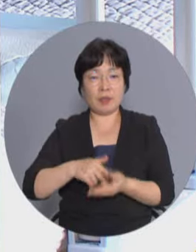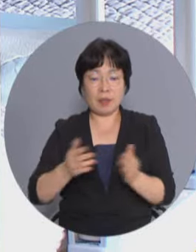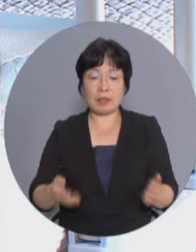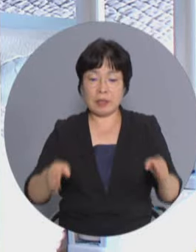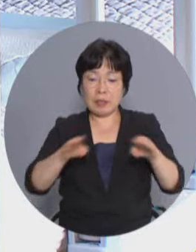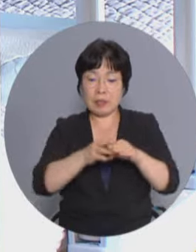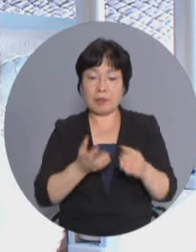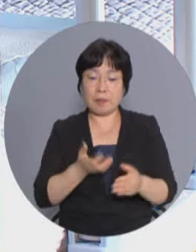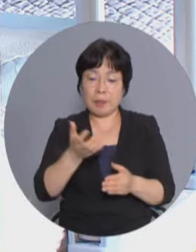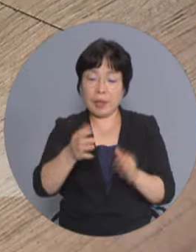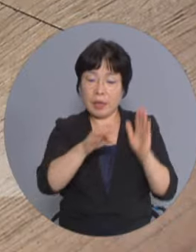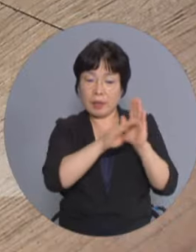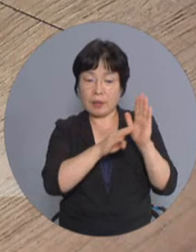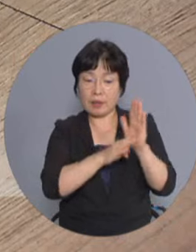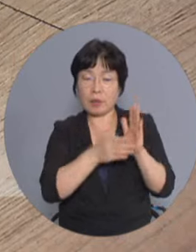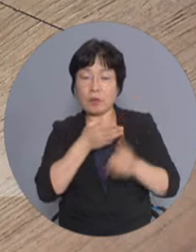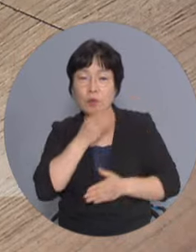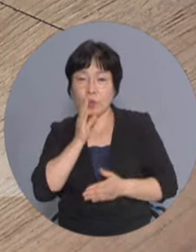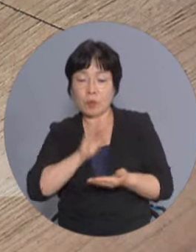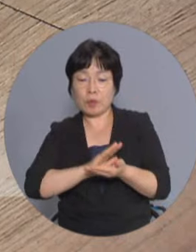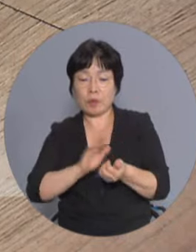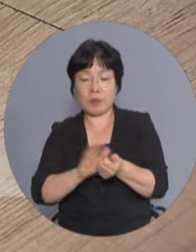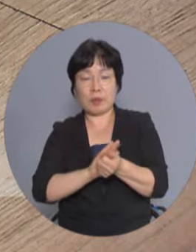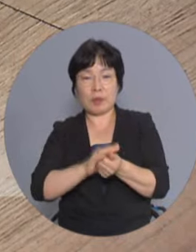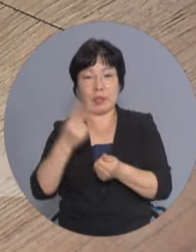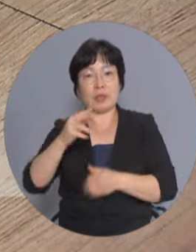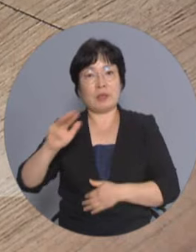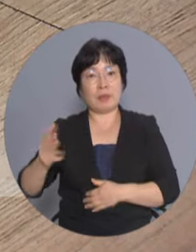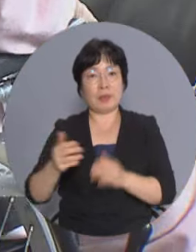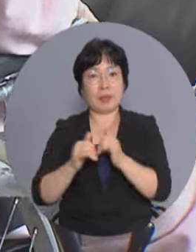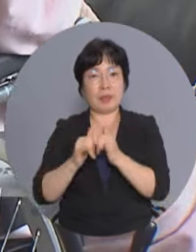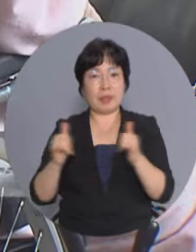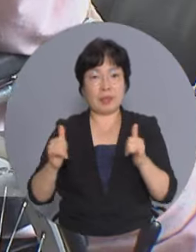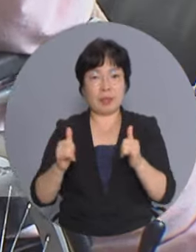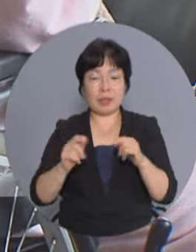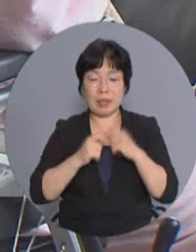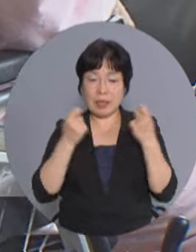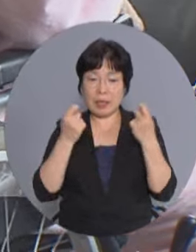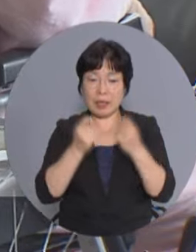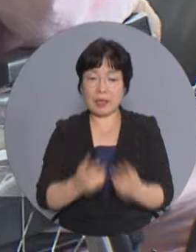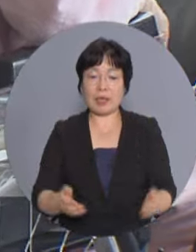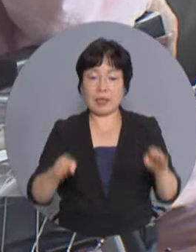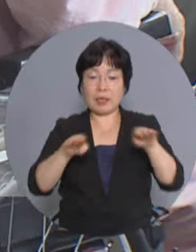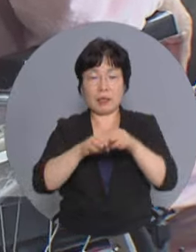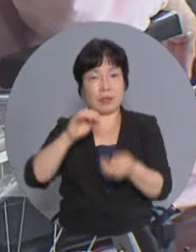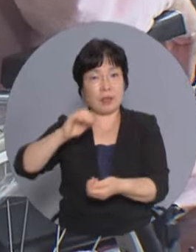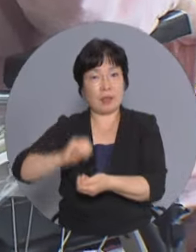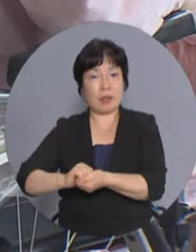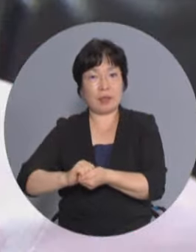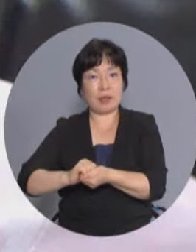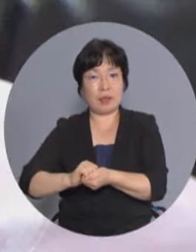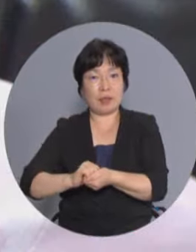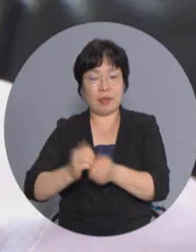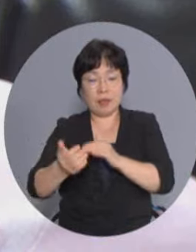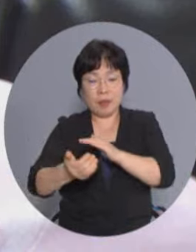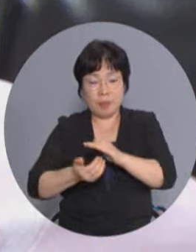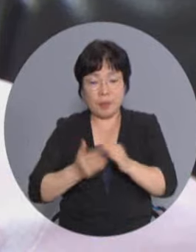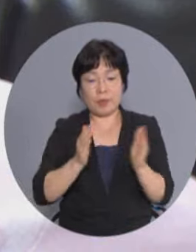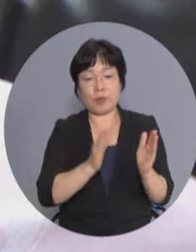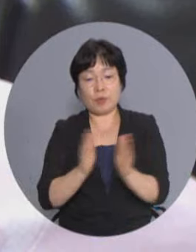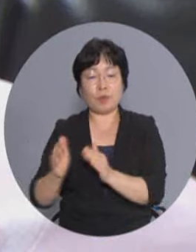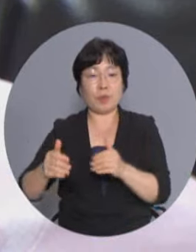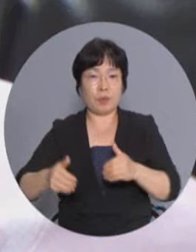입소 가능 등급을 받은 노인 인구만 2,800명에 달해 민간시설로는 한계가 있어 선제적인 대책